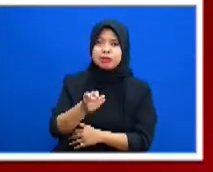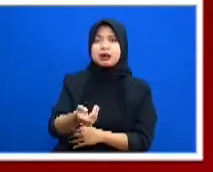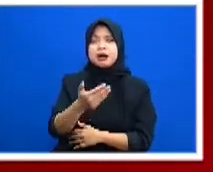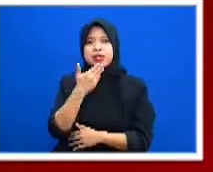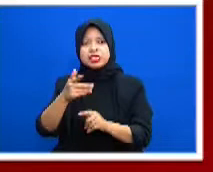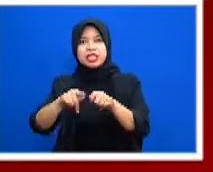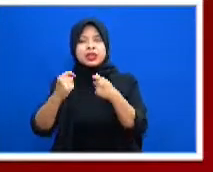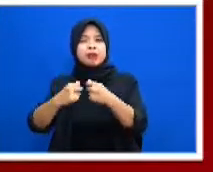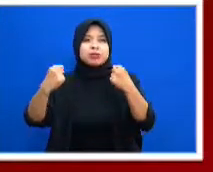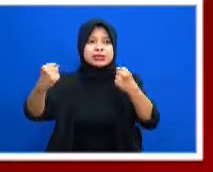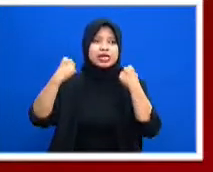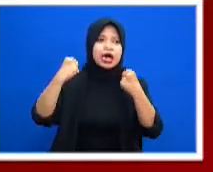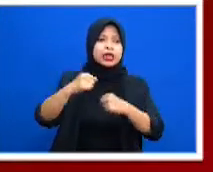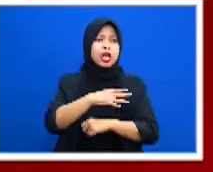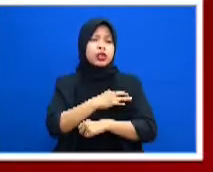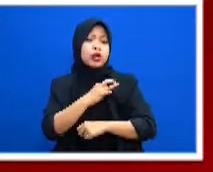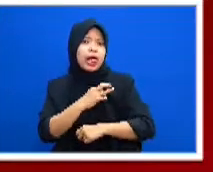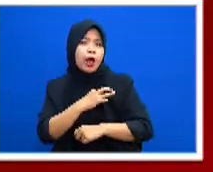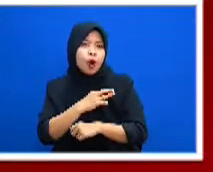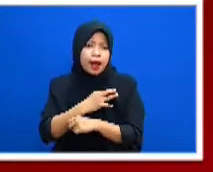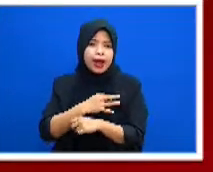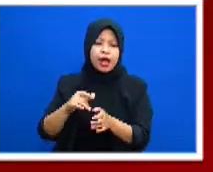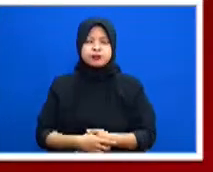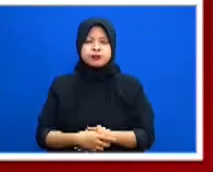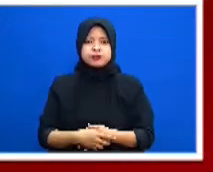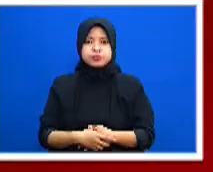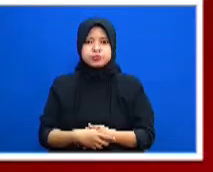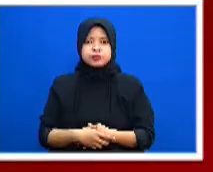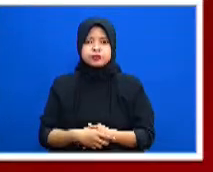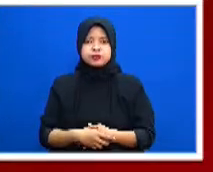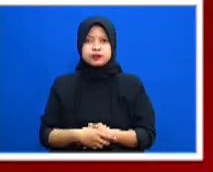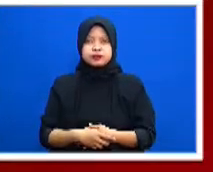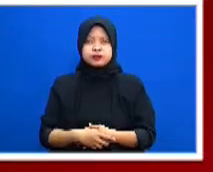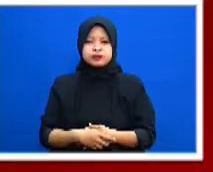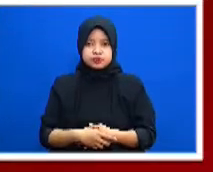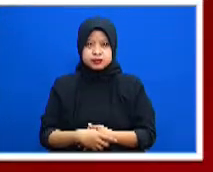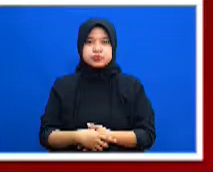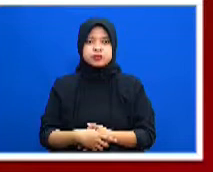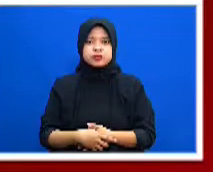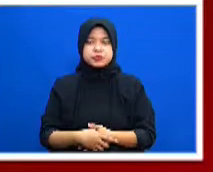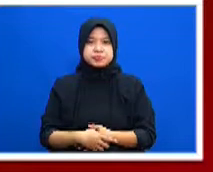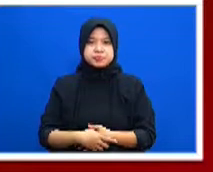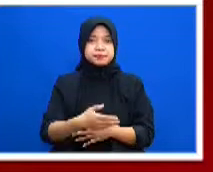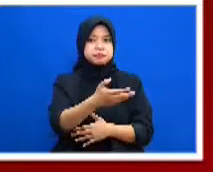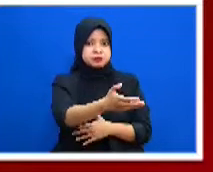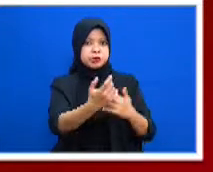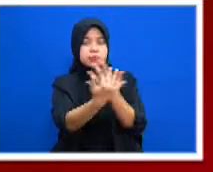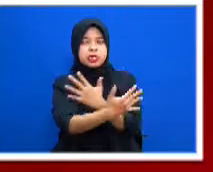para relawan yang memang ditugaskan kepada daerah yang terisolasi. Sebelum mereka betul-betul mendapatkan